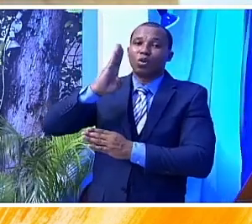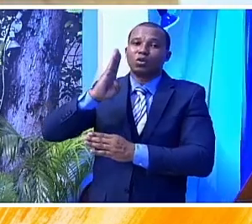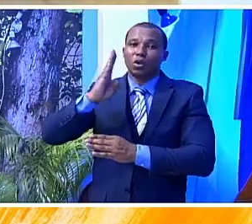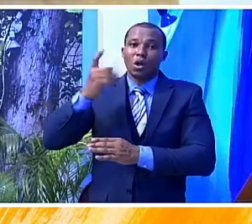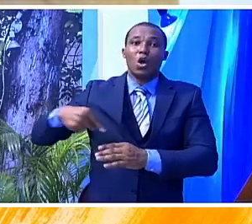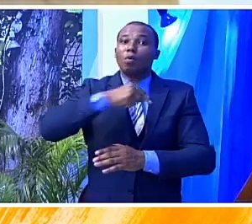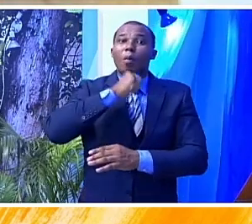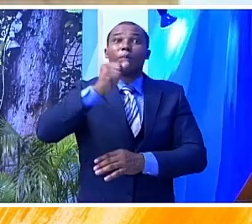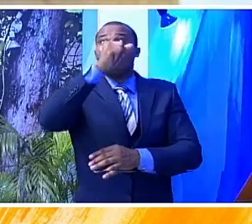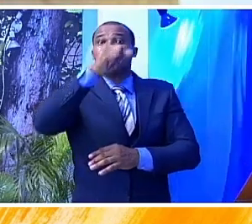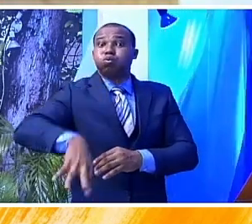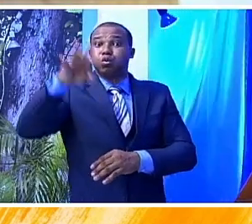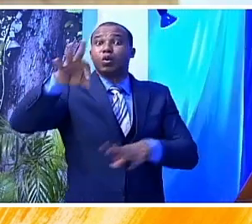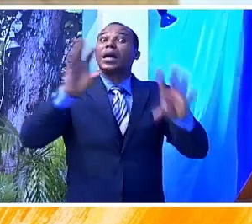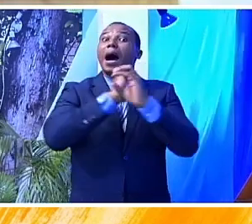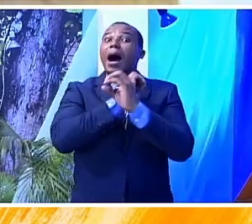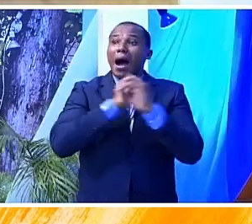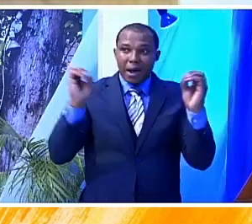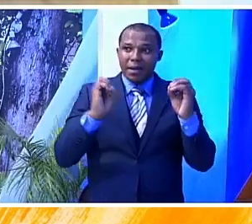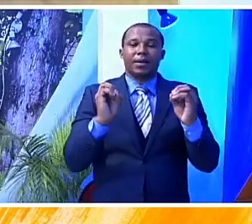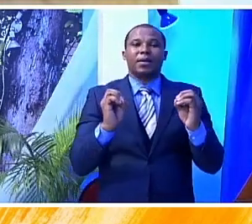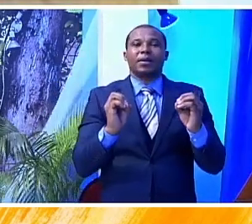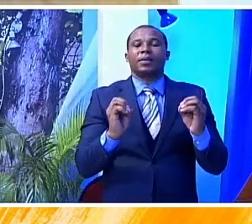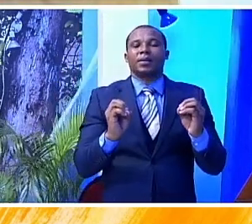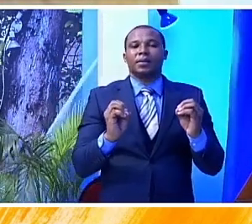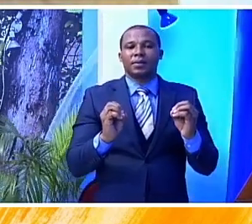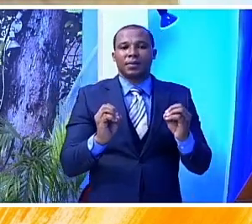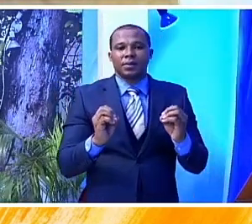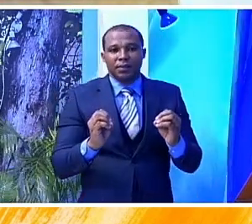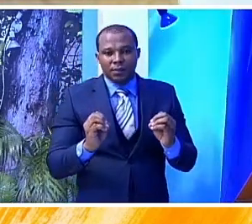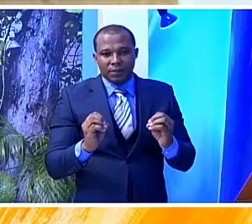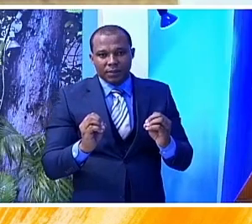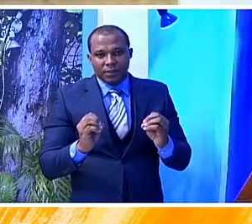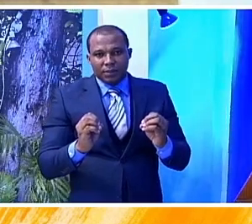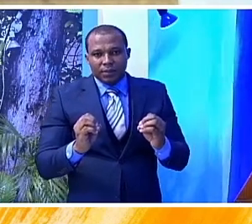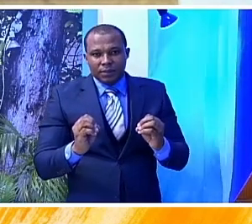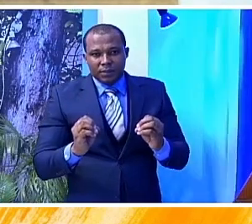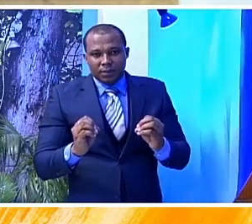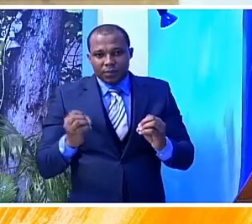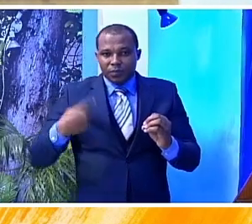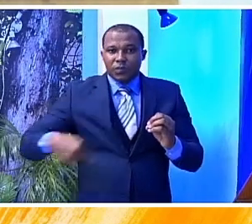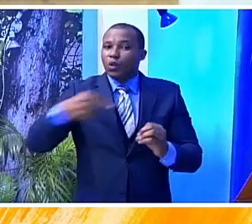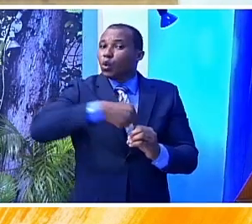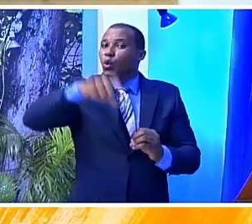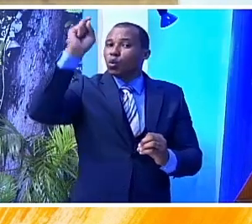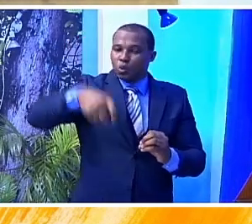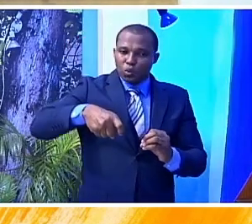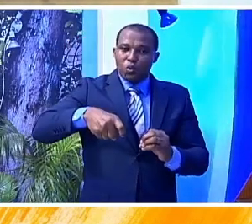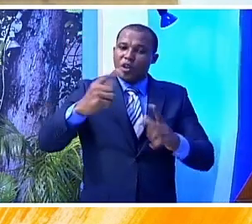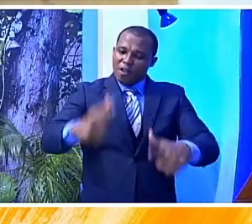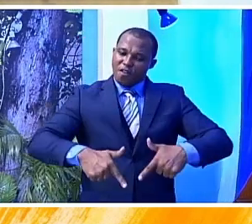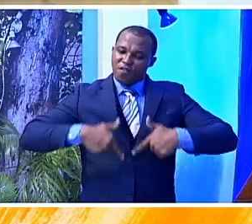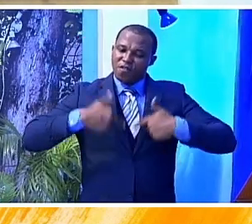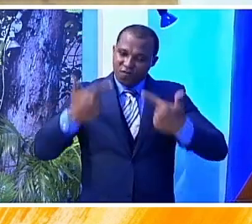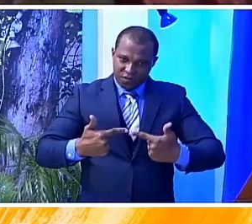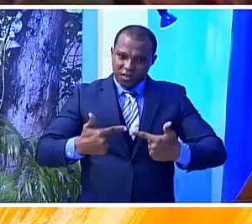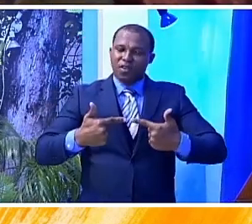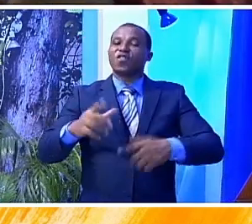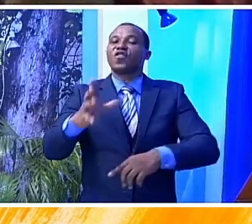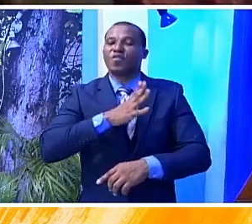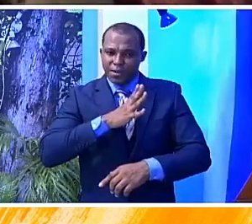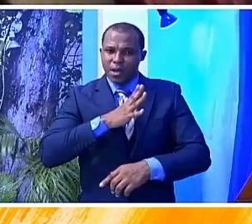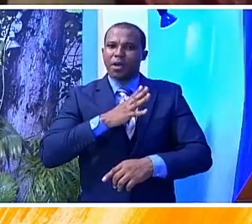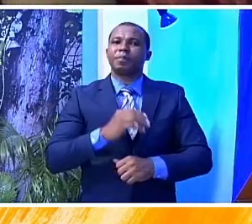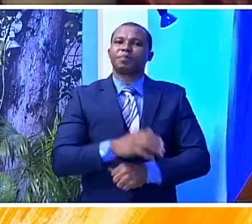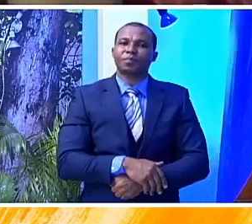rien parce que gen bagaille moi di nous c'est de bon Dieu dépend, mais gen bagaille yo pas dépend de bon Dieu, c'est de nous. Construit kay qui